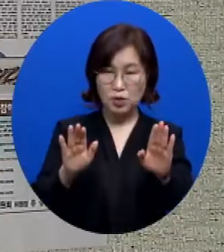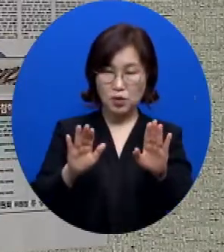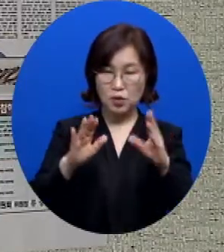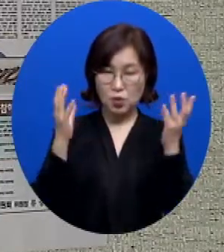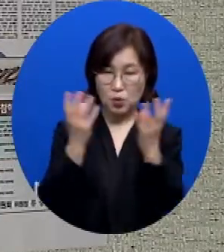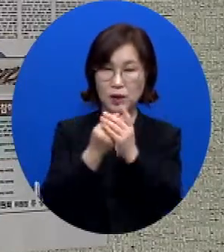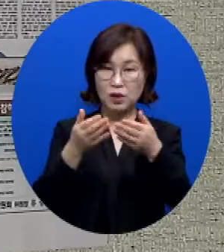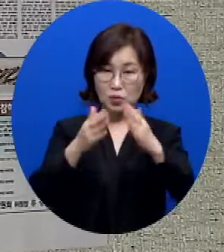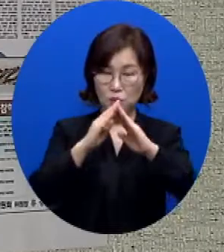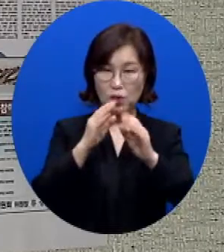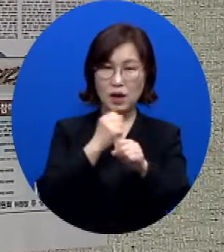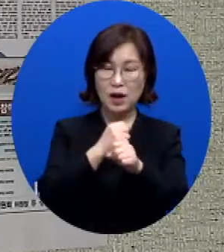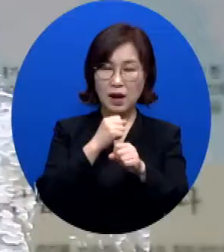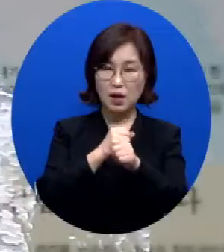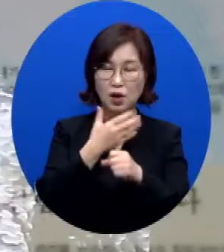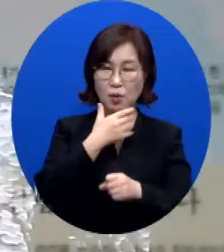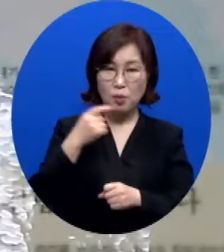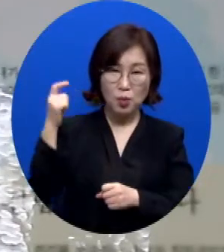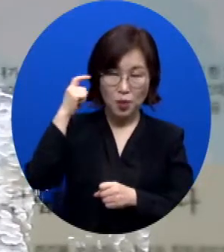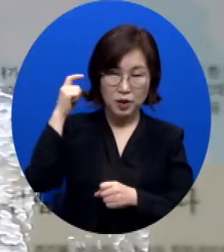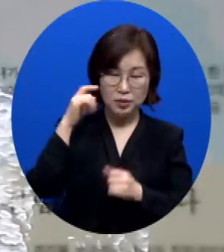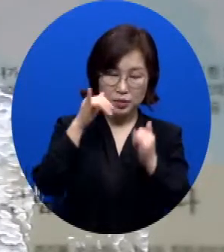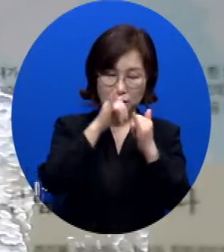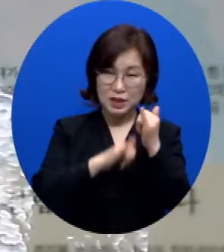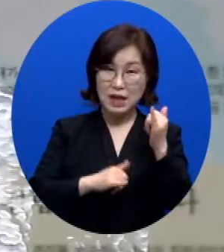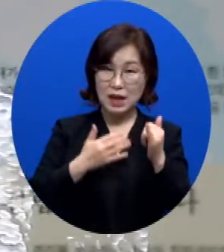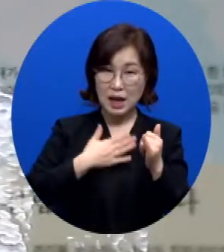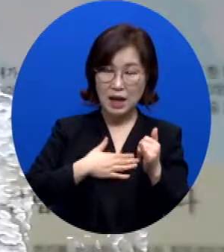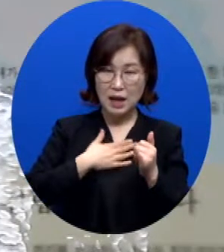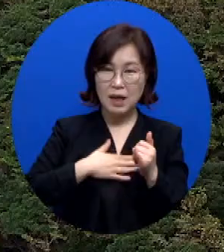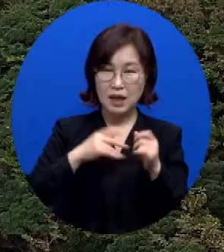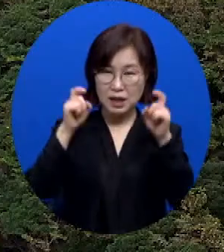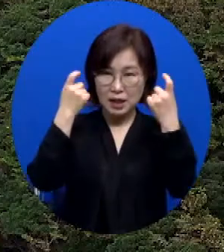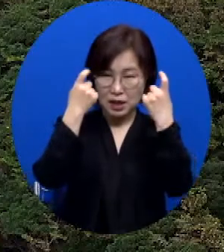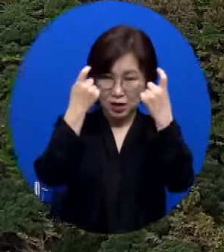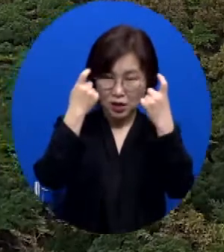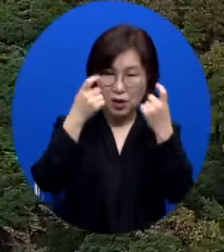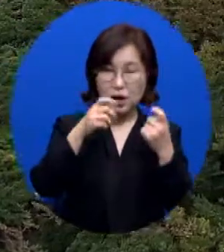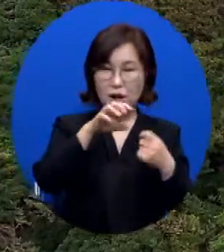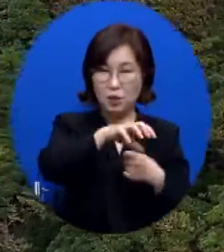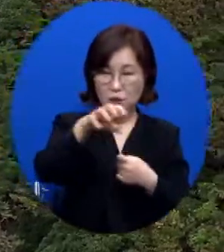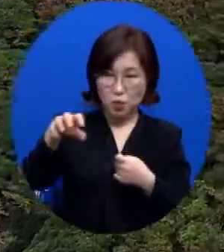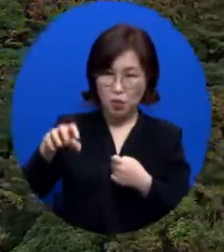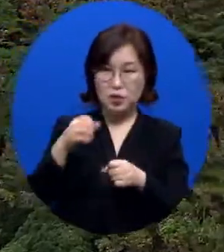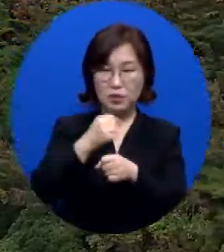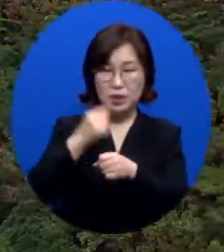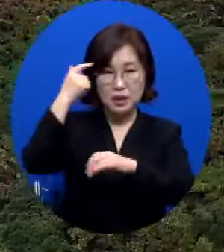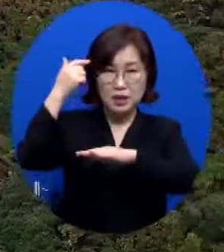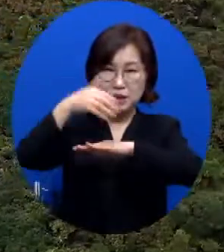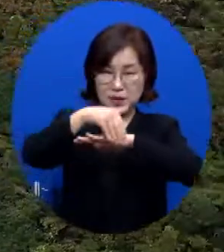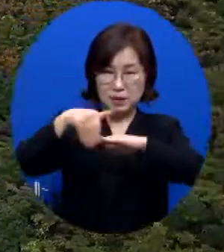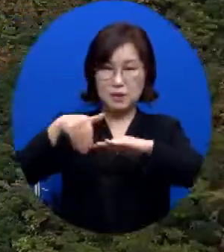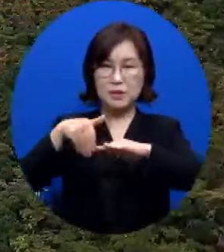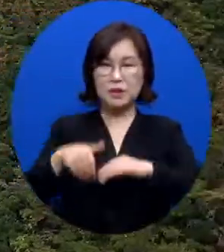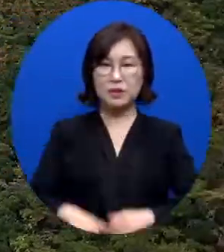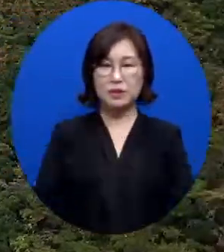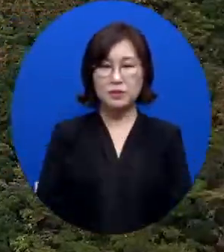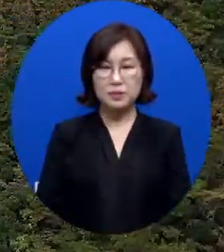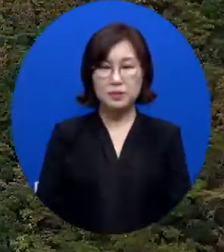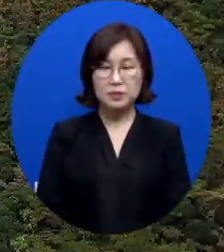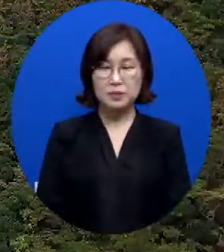완공해 군산 복음화 역사를 알아가는 기독교 순례지 코스로 만들어갈 계획입니다. CTS 뉴스